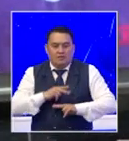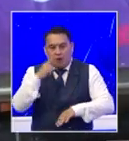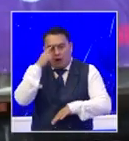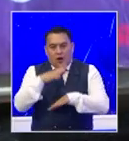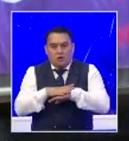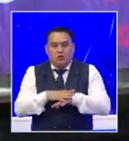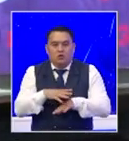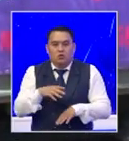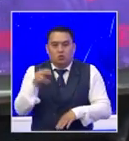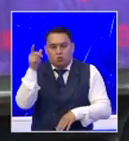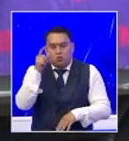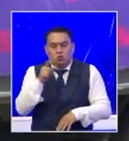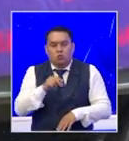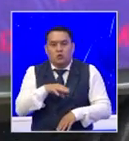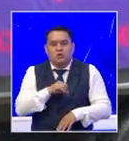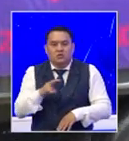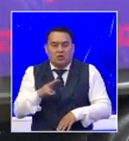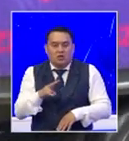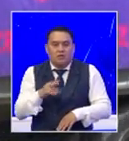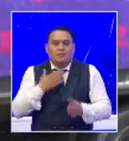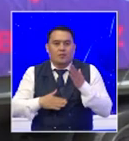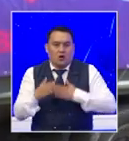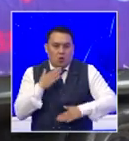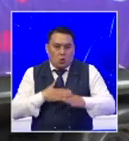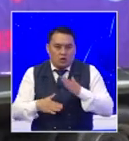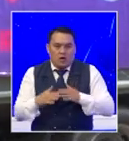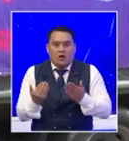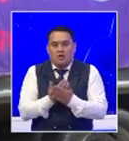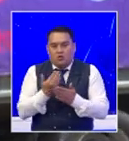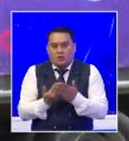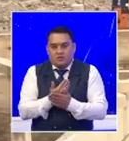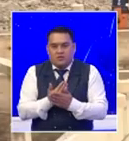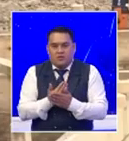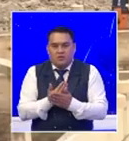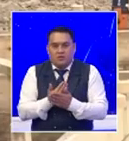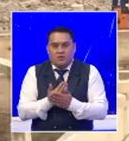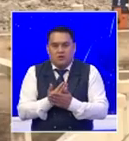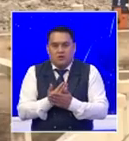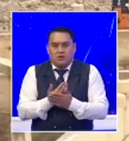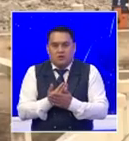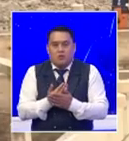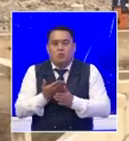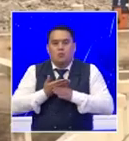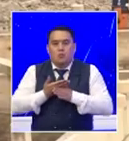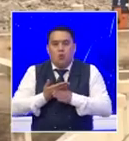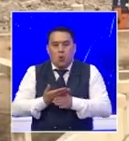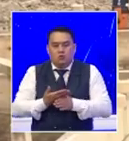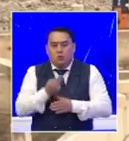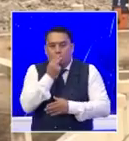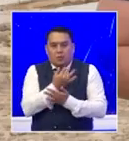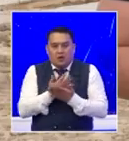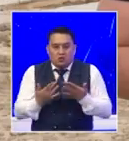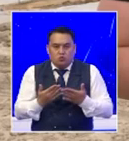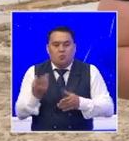акимата Туркестанской области очень горячо приняли эту весть. Помимо уже оказанной помощи в виде продуктов